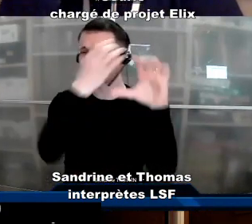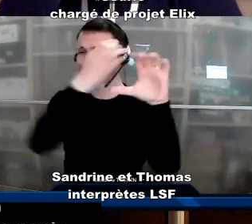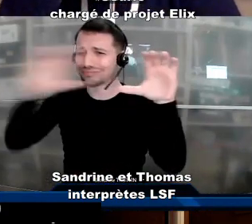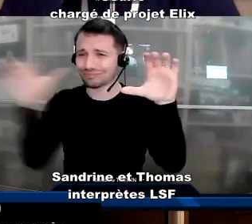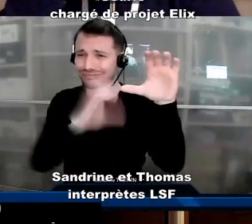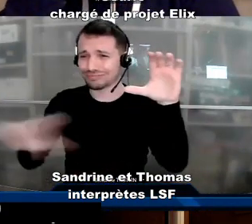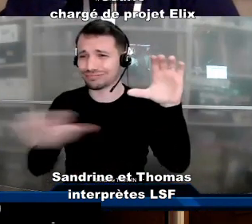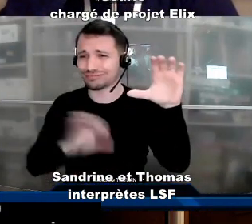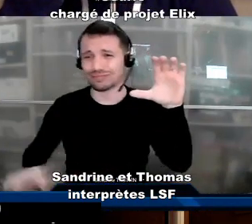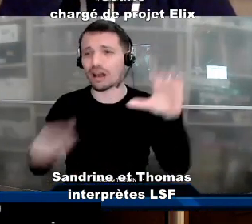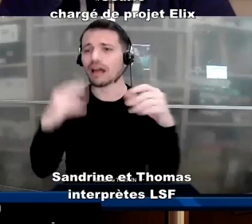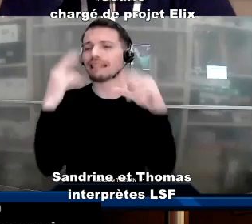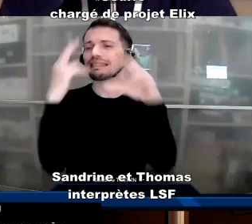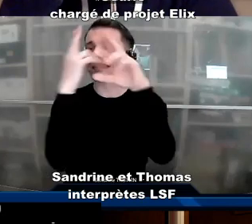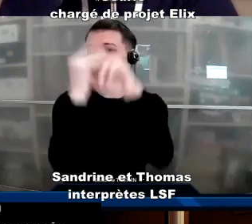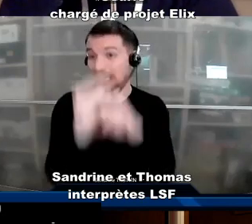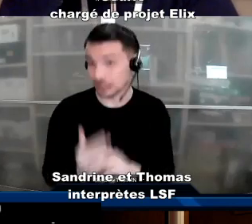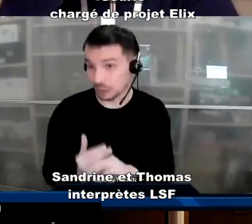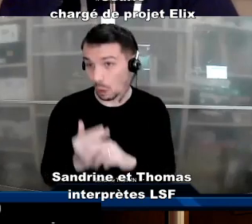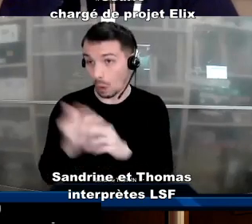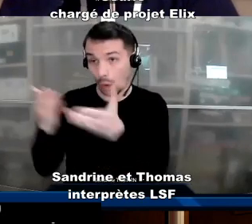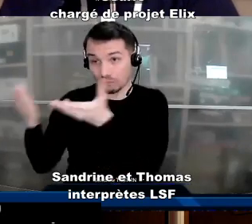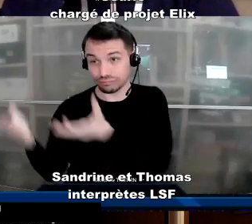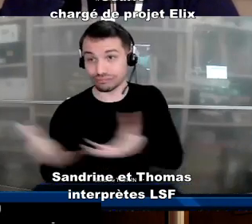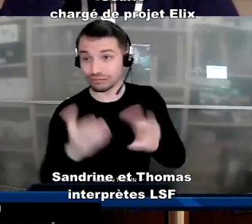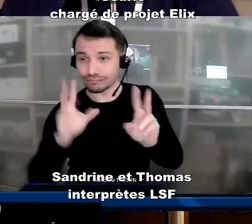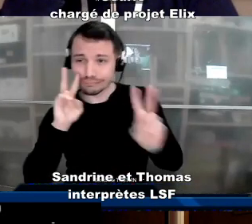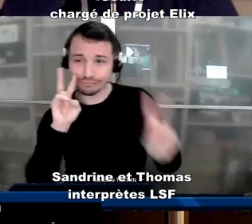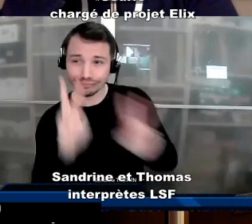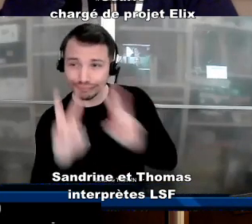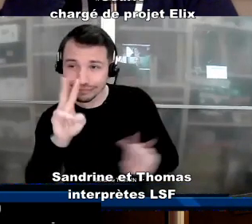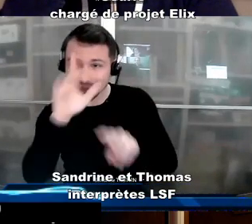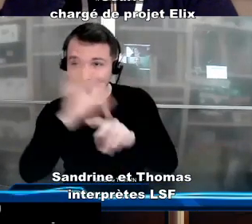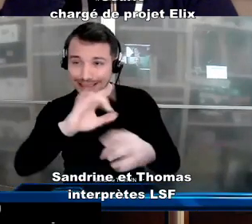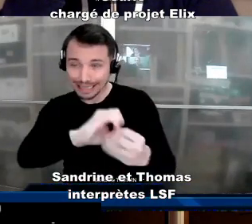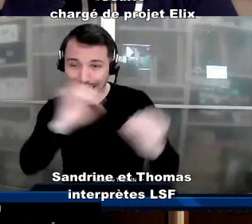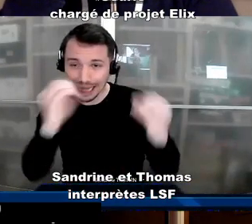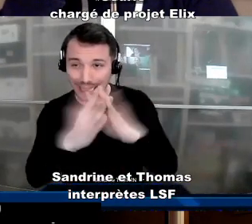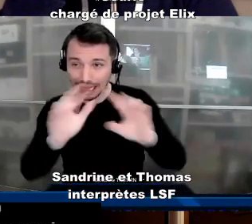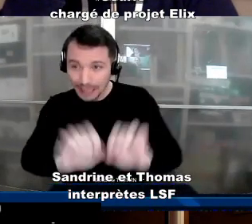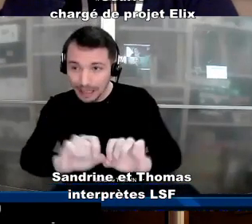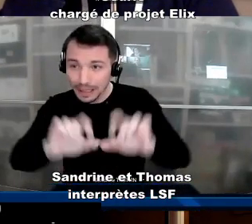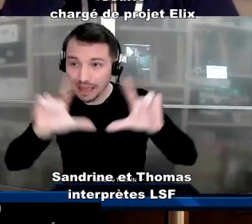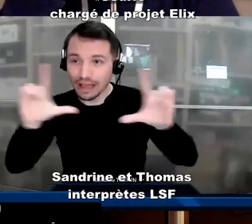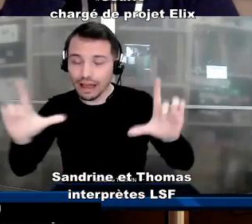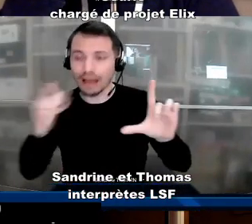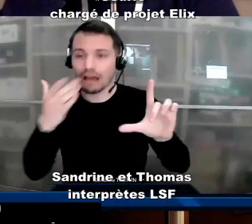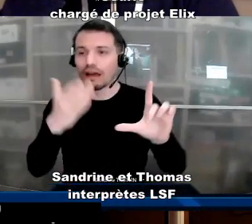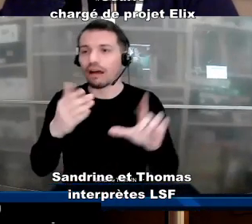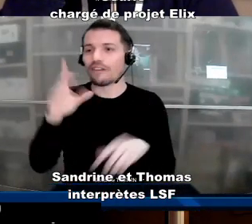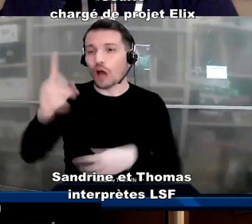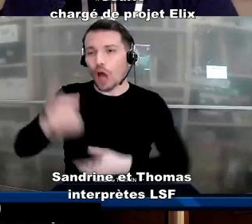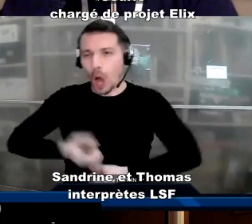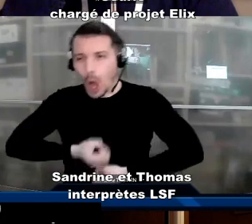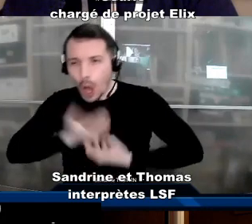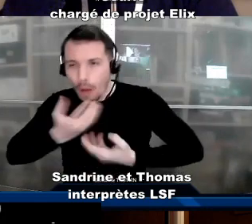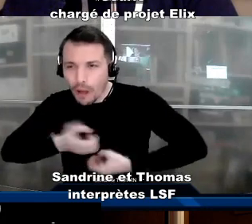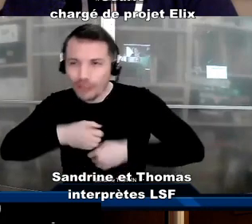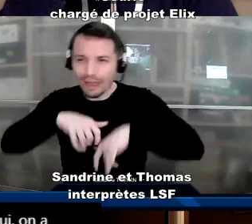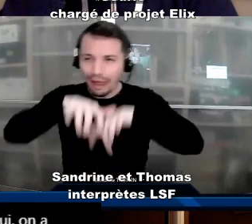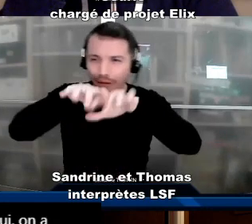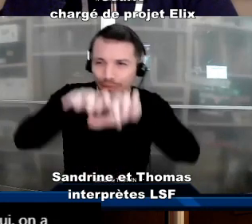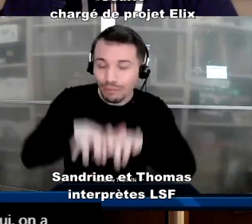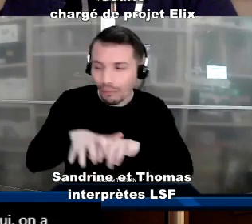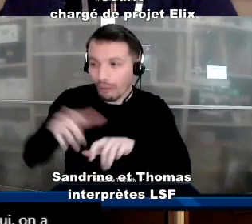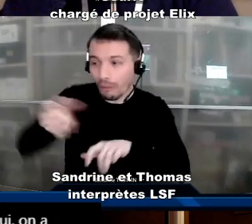qui sont disponibles sur le site et l'application Elix. Et puis, c'est des super notes, des super commentaires sur les stores avec des